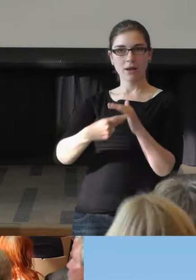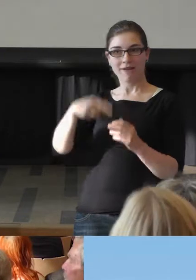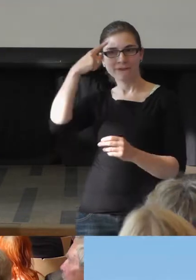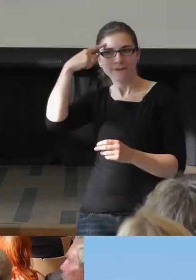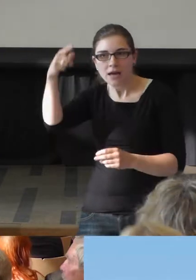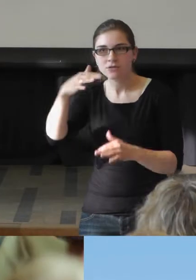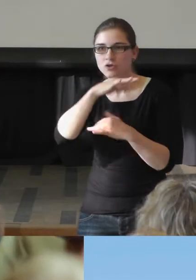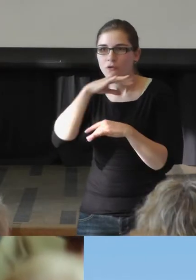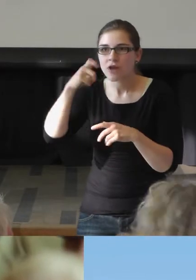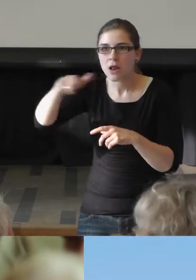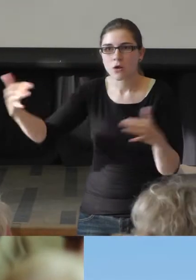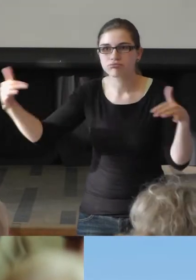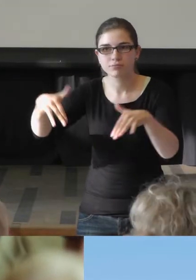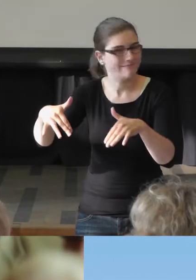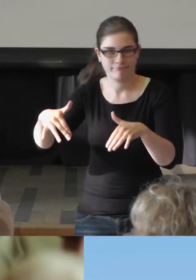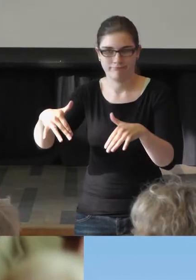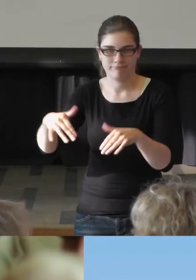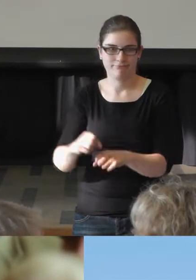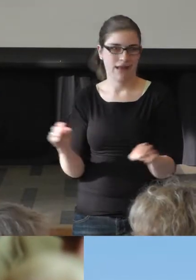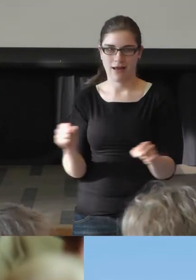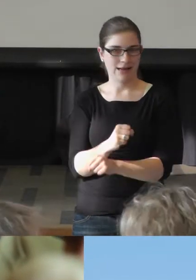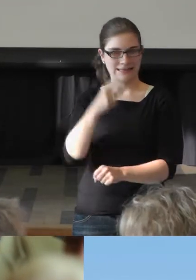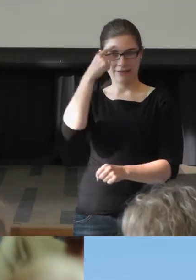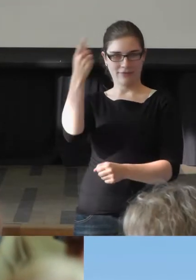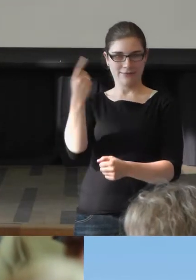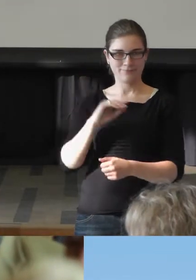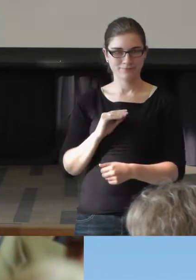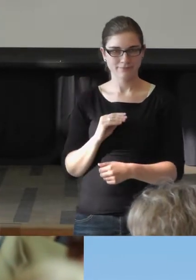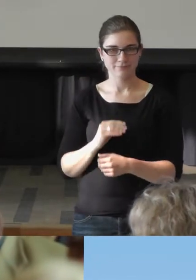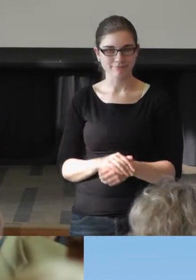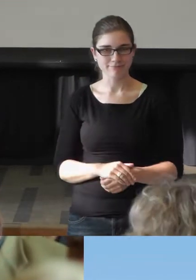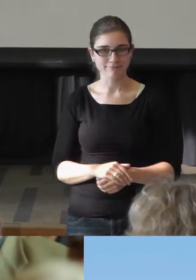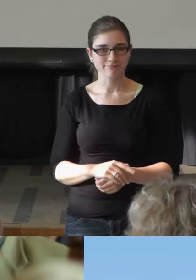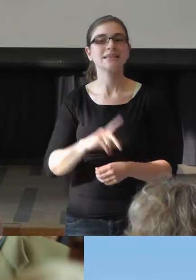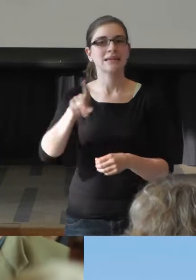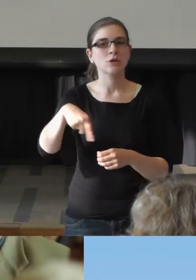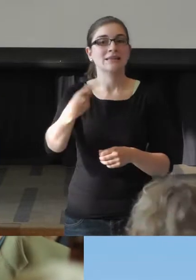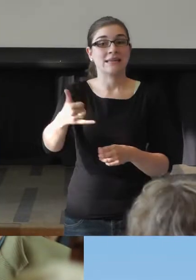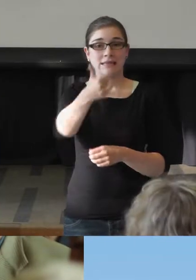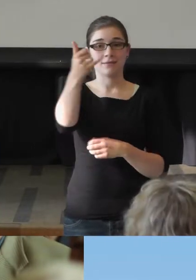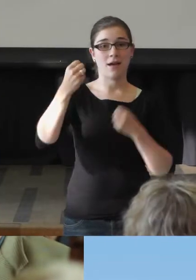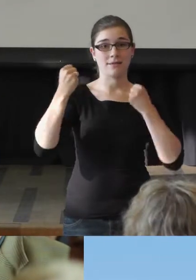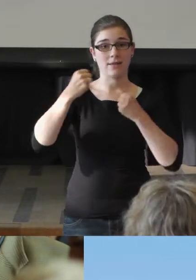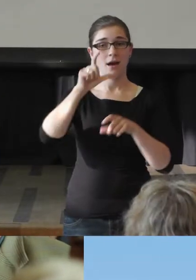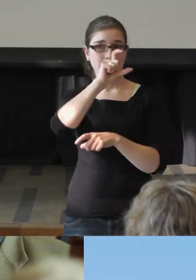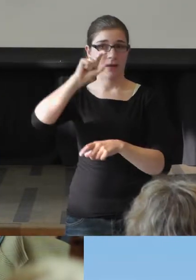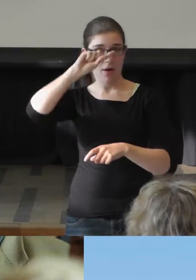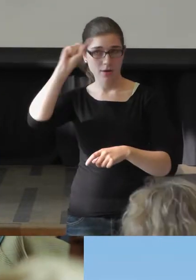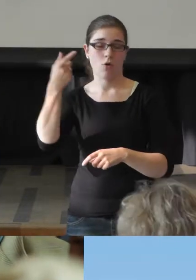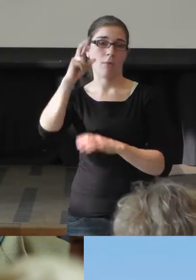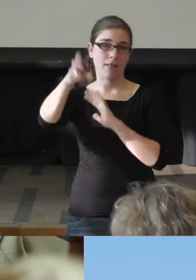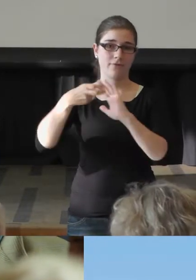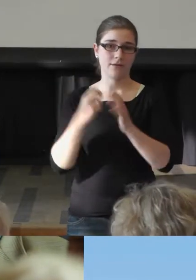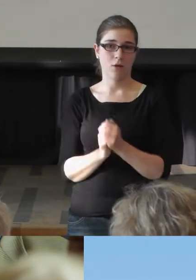heute kommen wollten. Also Frau Dr. Müller sagte schon, wir werden das Thema im nächsten Jahr wieder aufgreifen. Schauen Sie auch noch mal rein im offenen